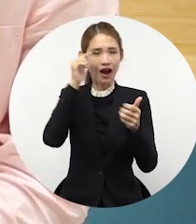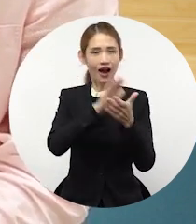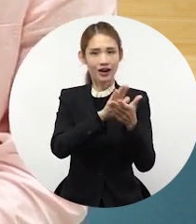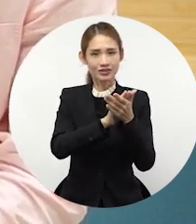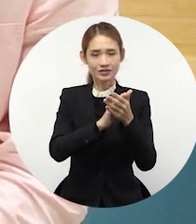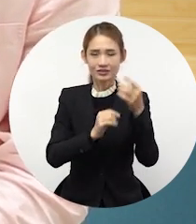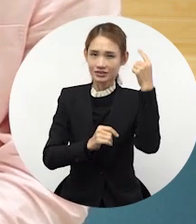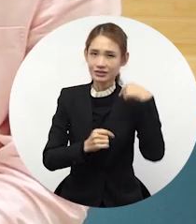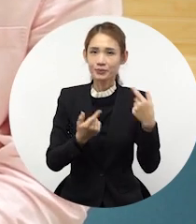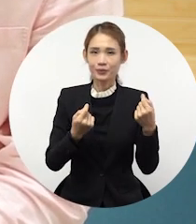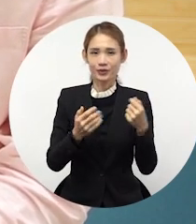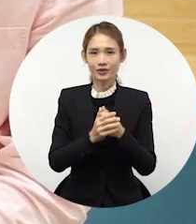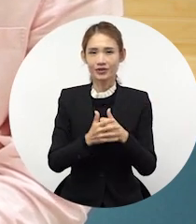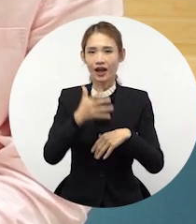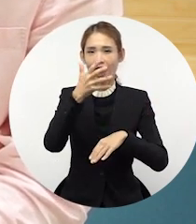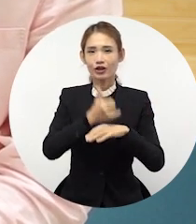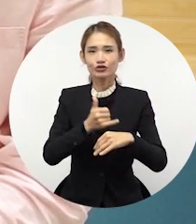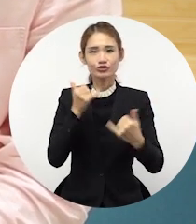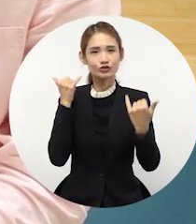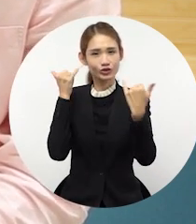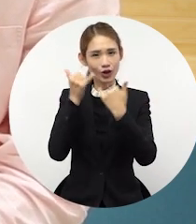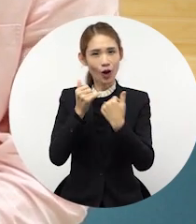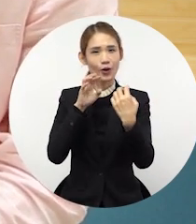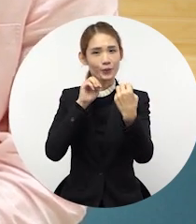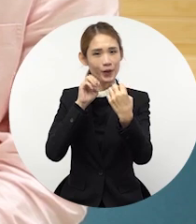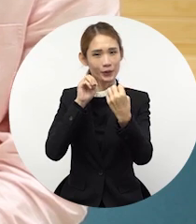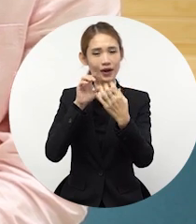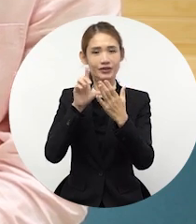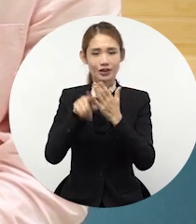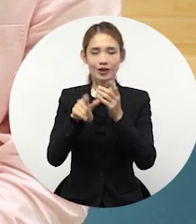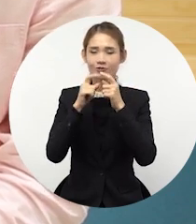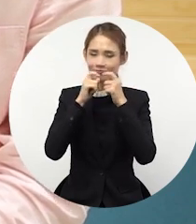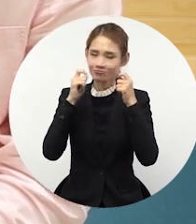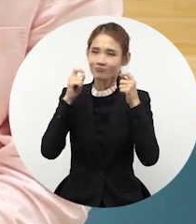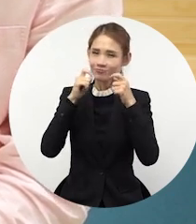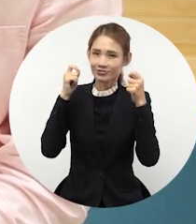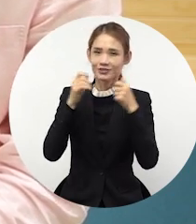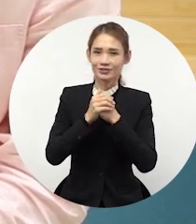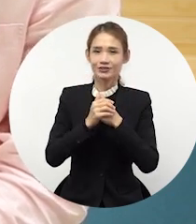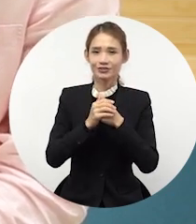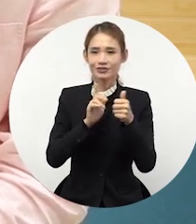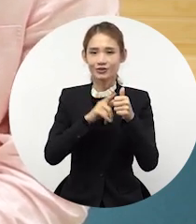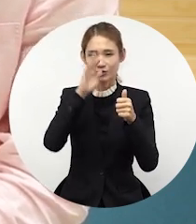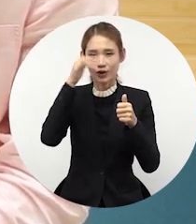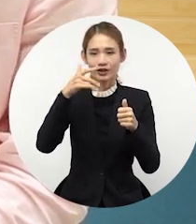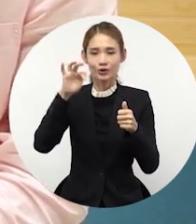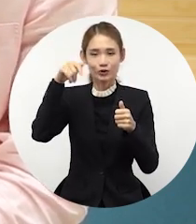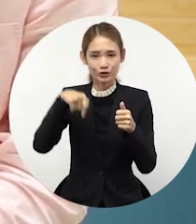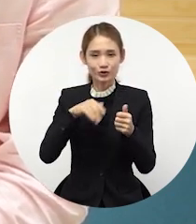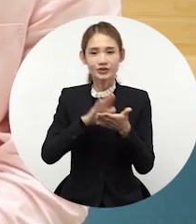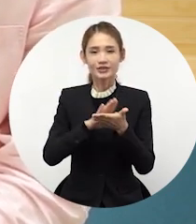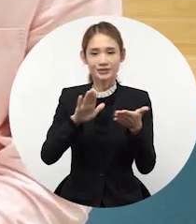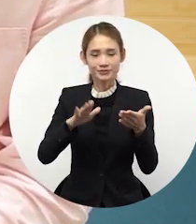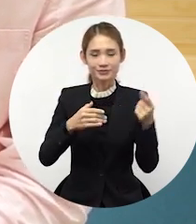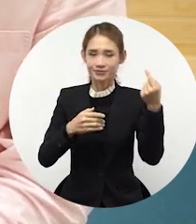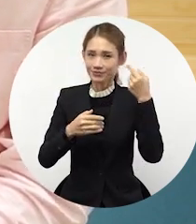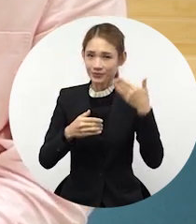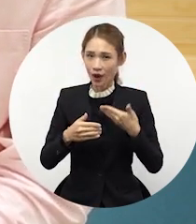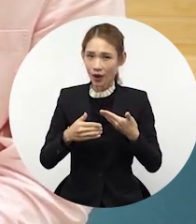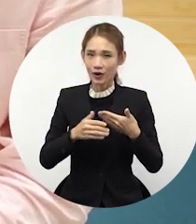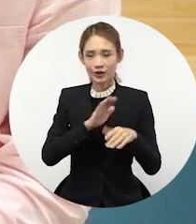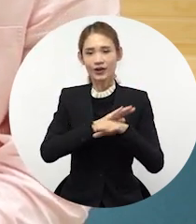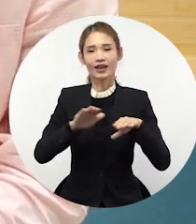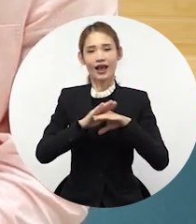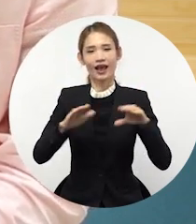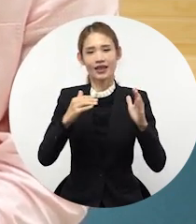스스로 느낀 것 같고 나중에 편하게 뭐 웃으며 전화로만 전화를 얘기할 받는 일이 있을 공무원의 때도 모습. 되게 웃으면서 뭐 최동균님이시냐 나 저번에 했던